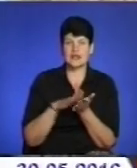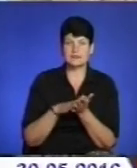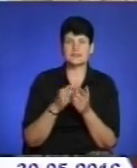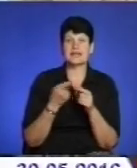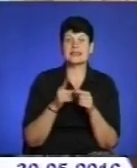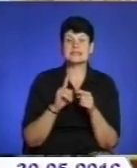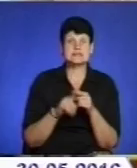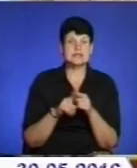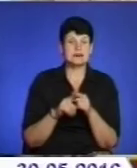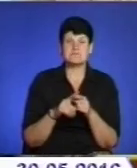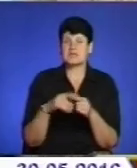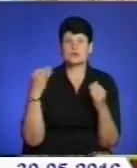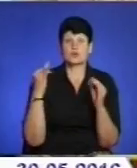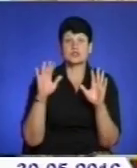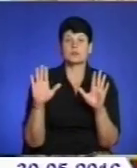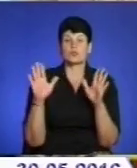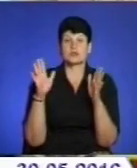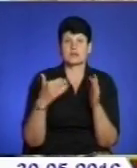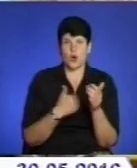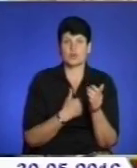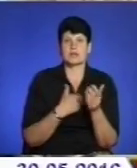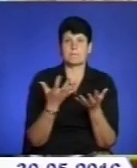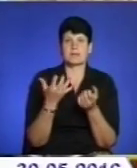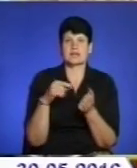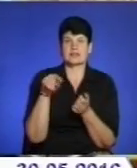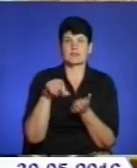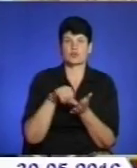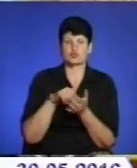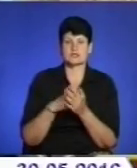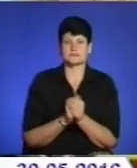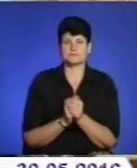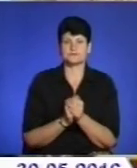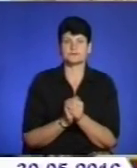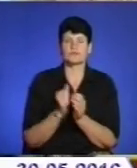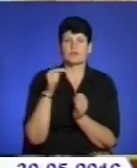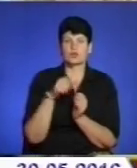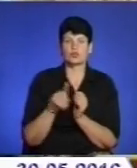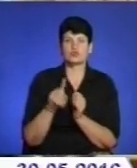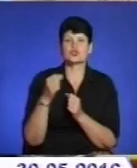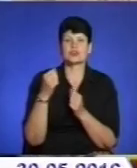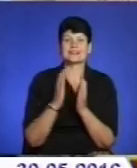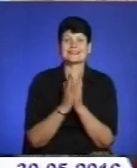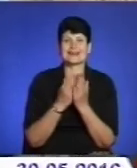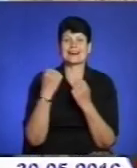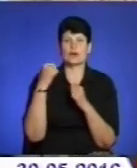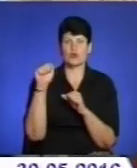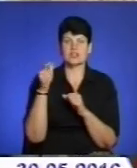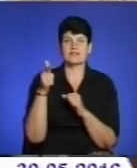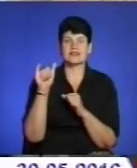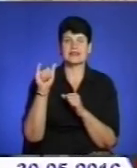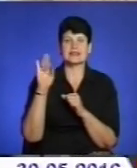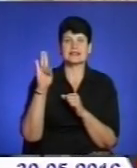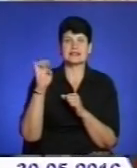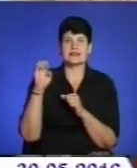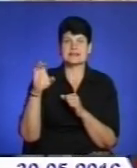я хотіла взяти в ній участь. Тому що книга рекордів Гіннеса, це бути в книзі